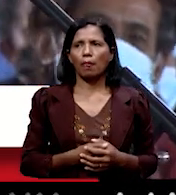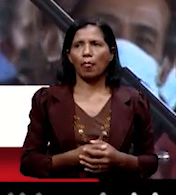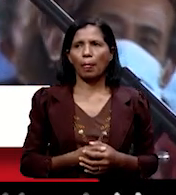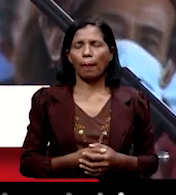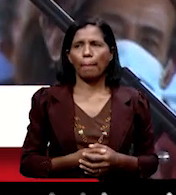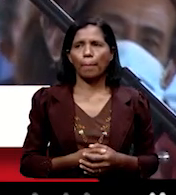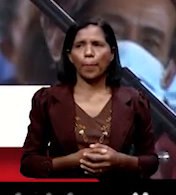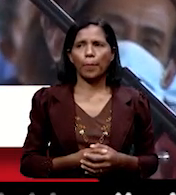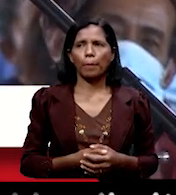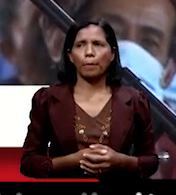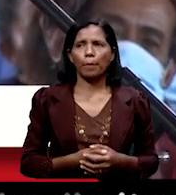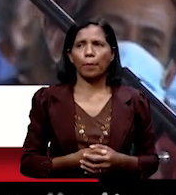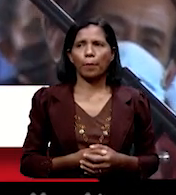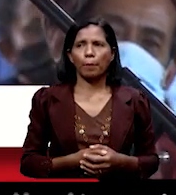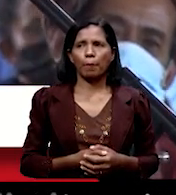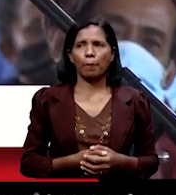na i